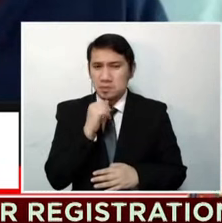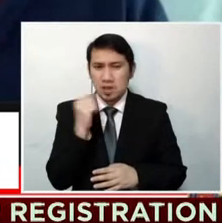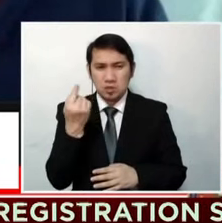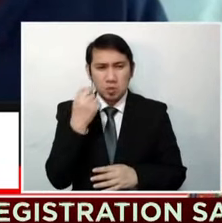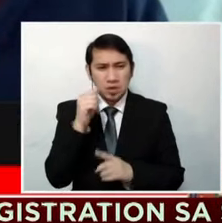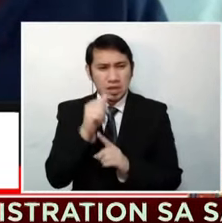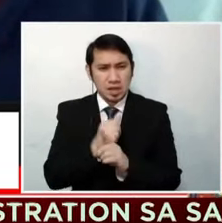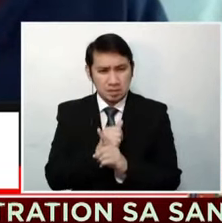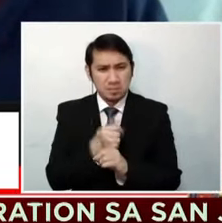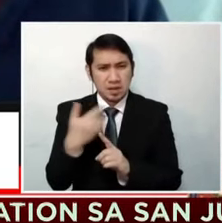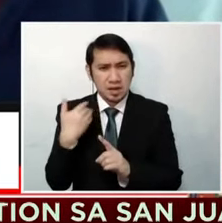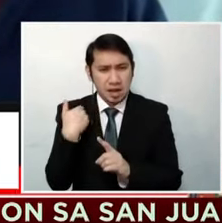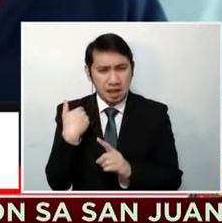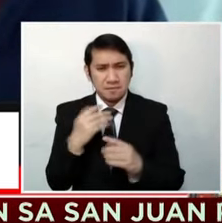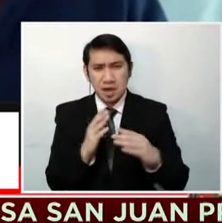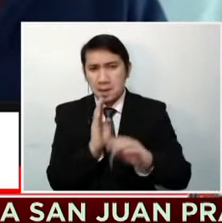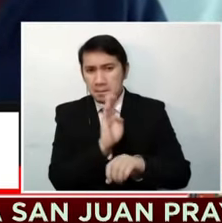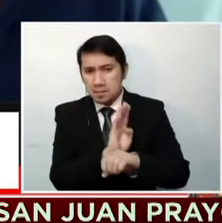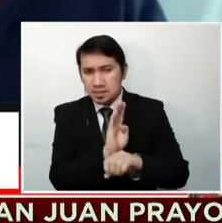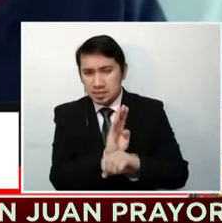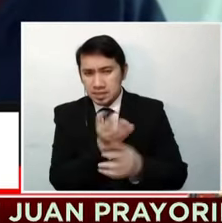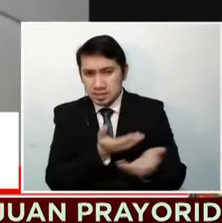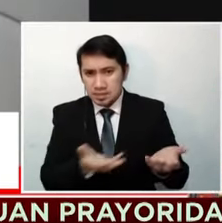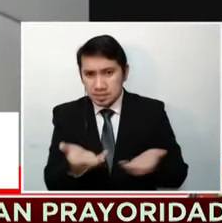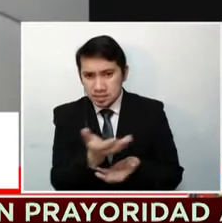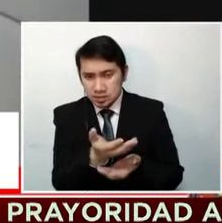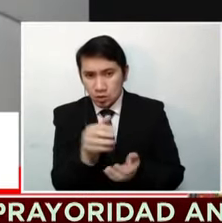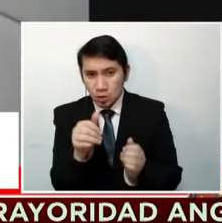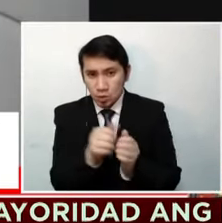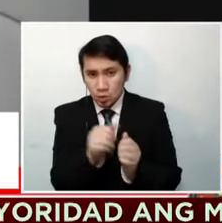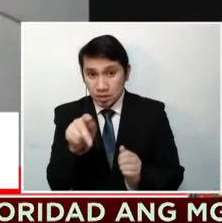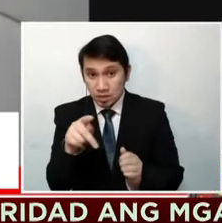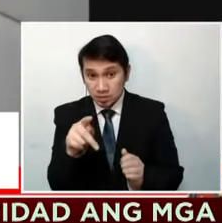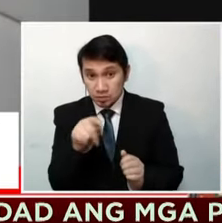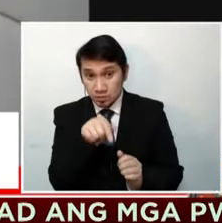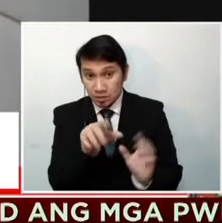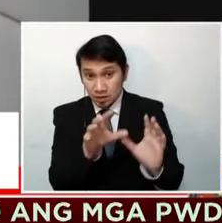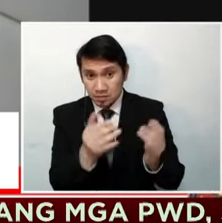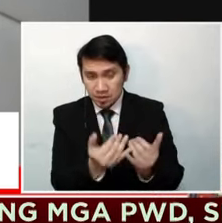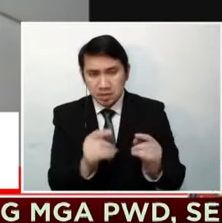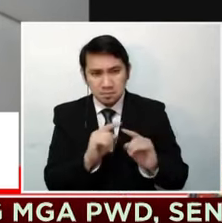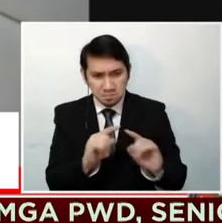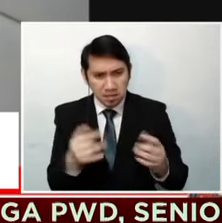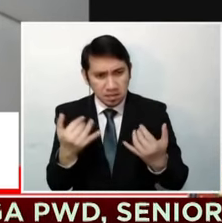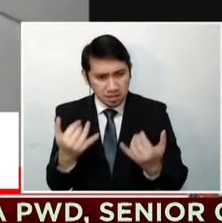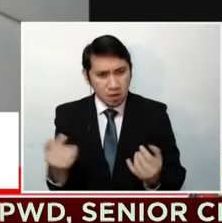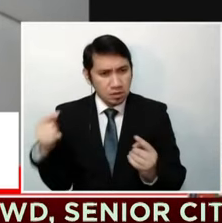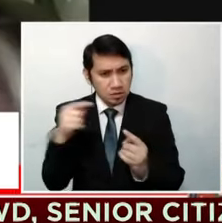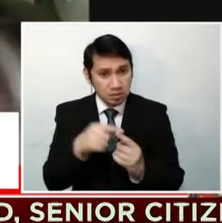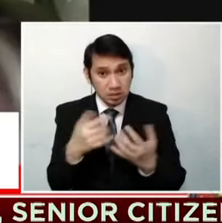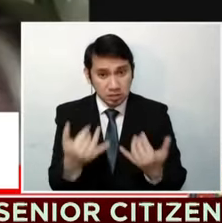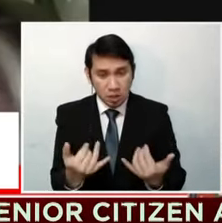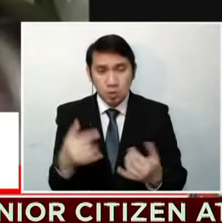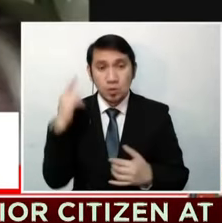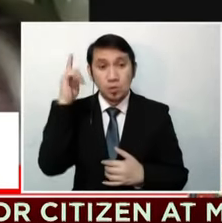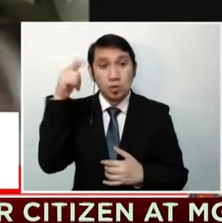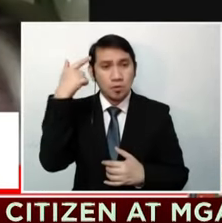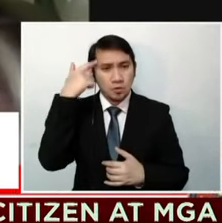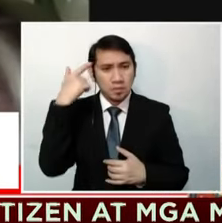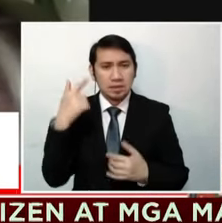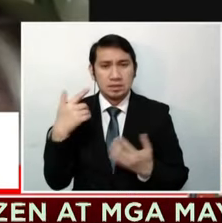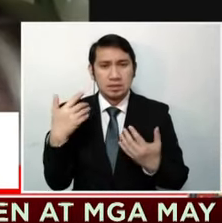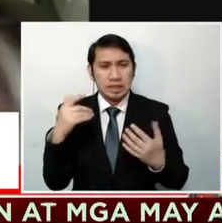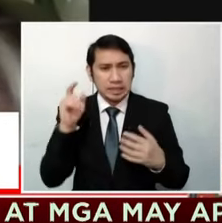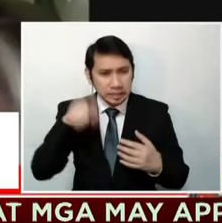2020 nakipagtransaksyon ang PSDBM sa Pharmaly. Dahil hanggang sa taong ito, nakatakdang magbayad ang gobyerno ng 2.3